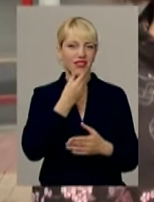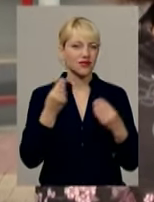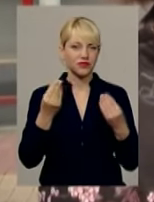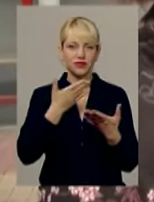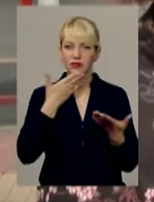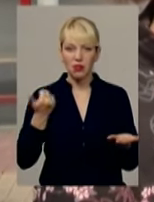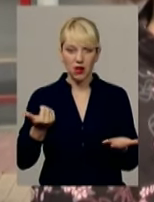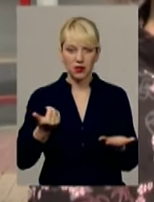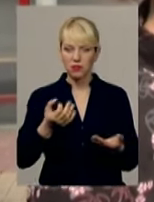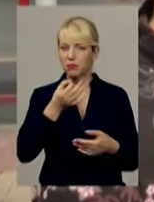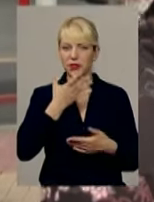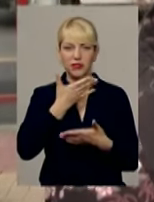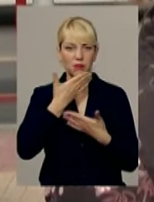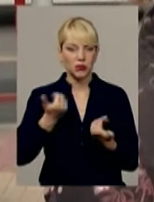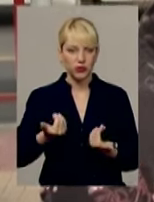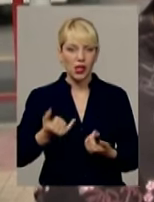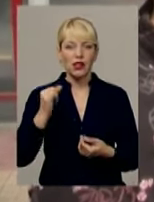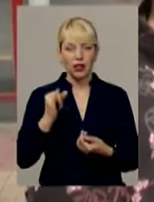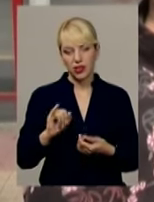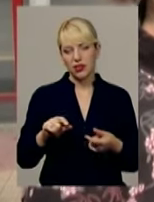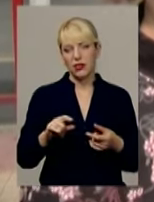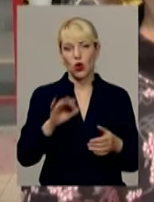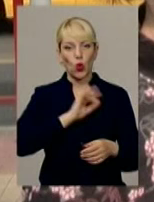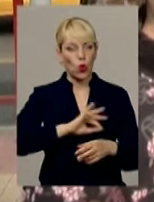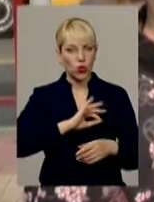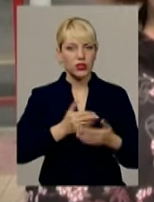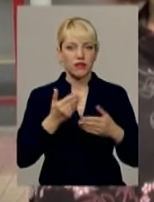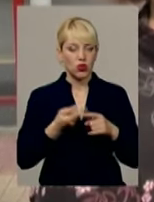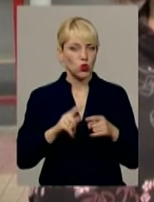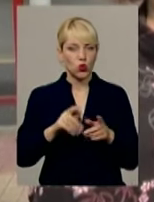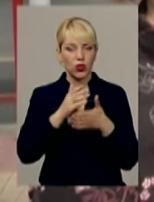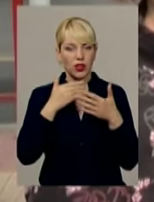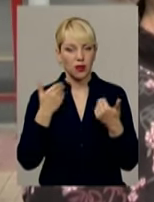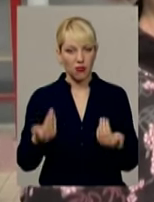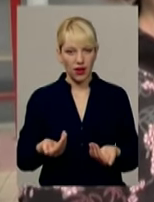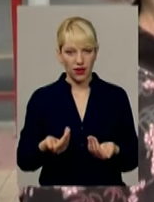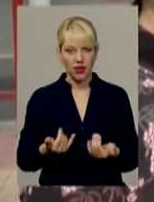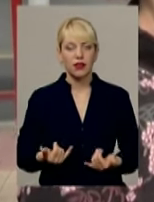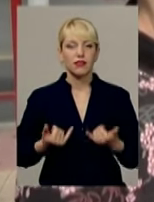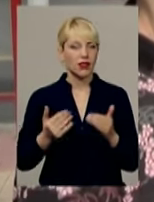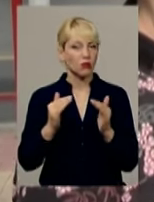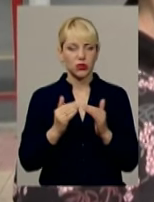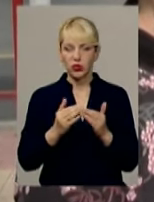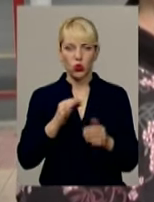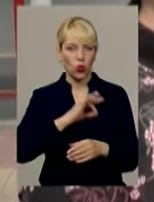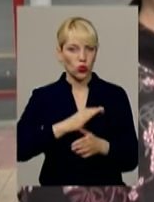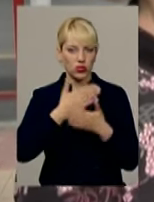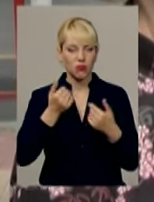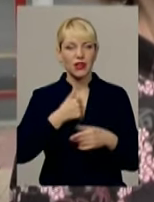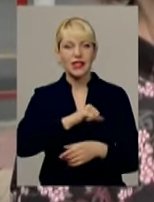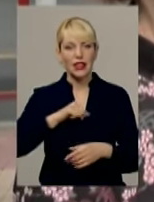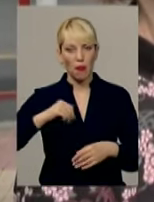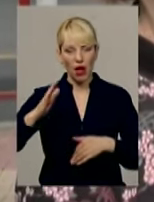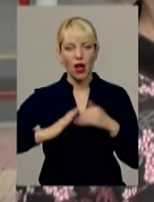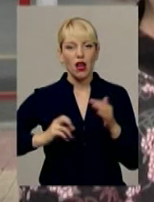зовнішнього, привабливого будинок, і користі для будинку теж немає. Просто сама